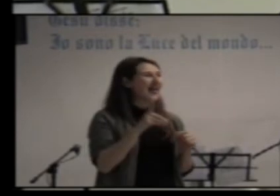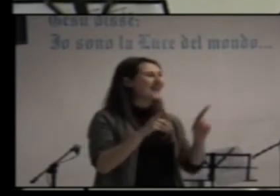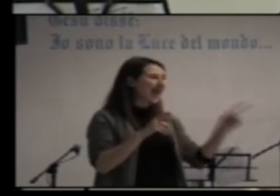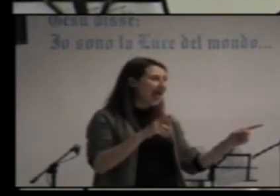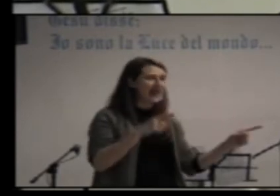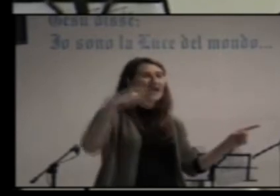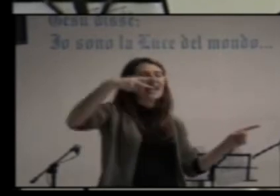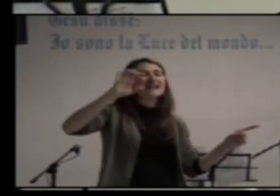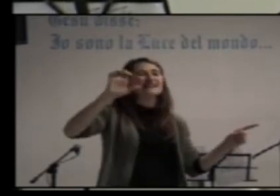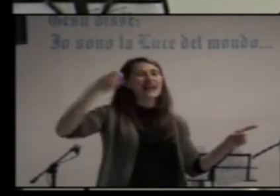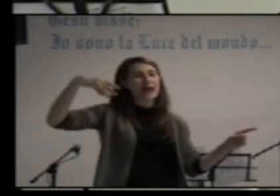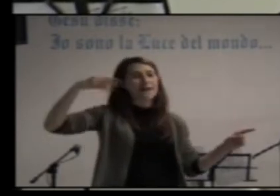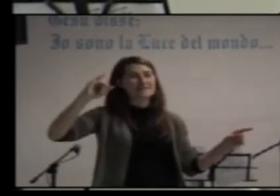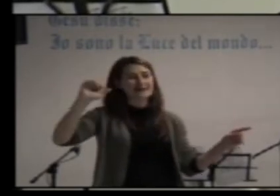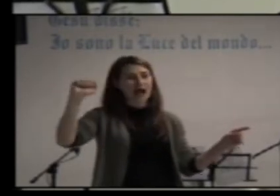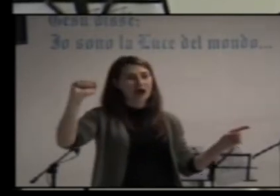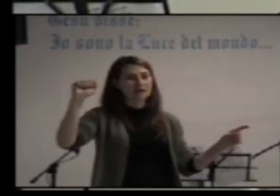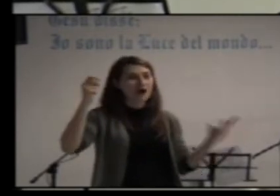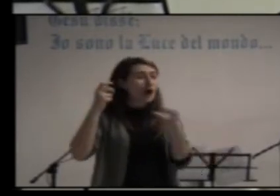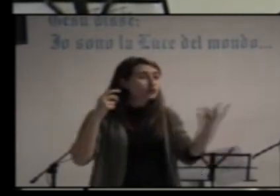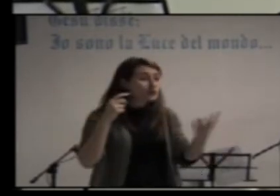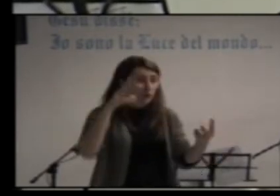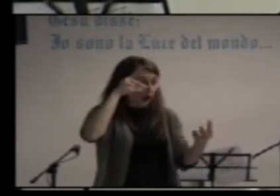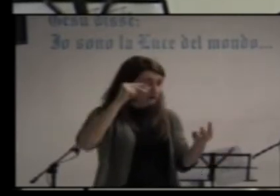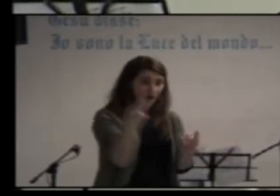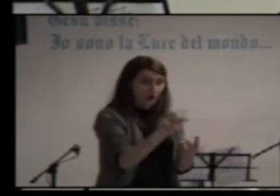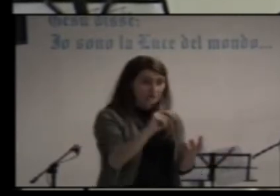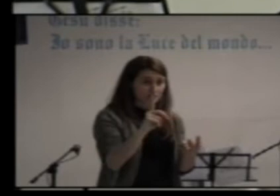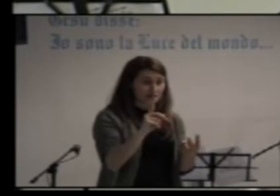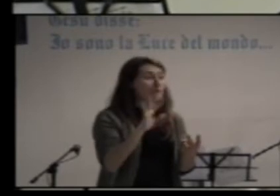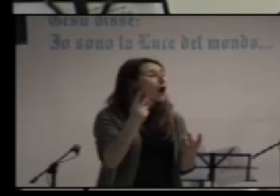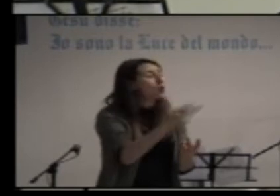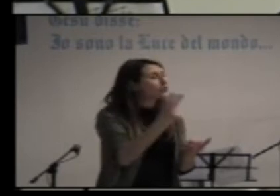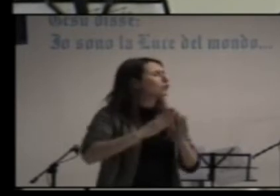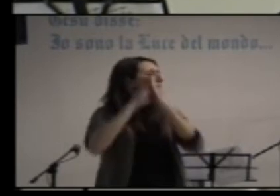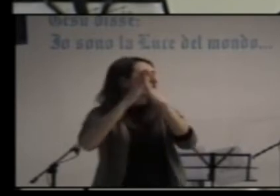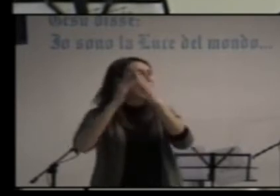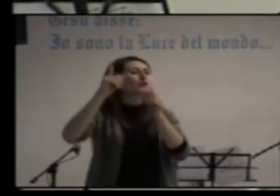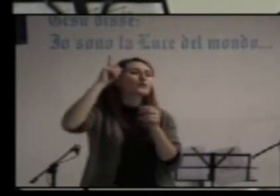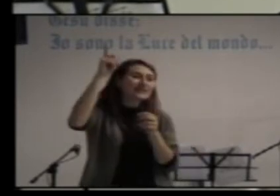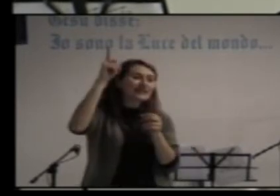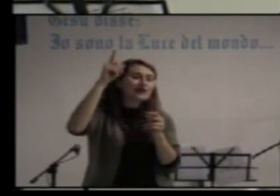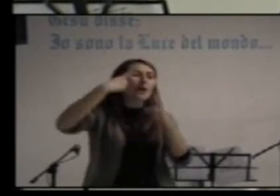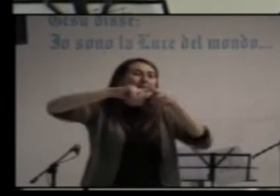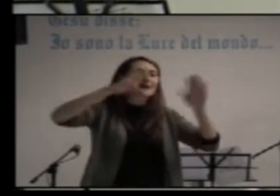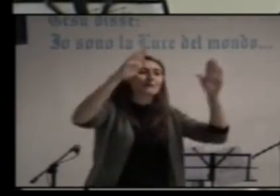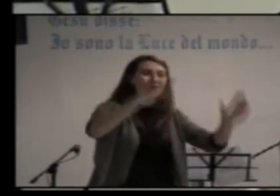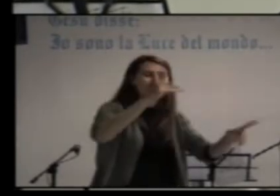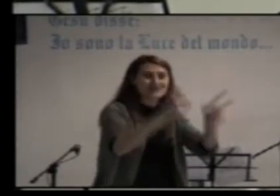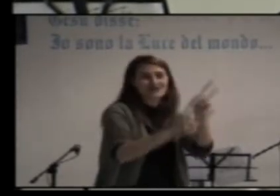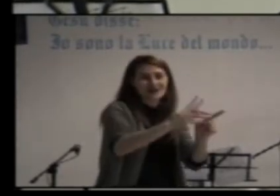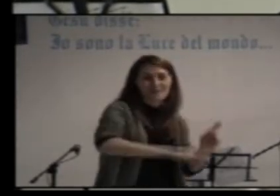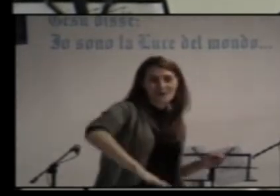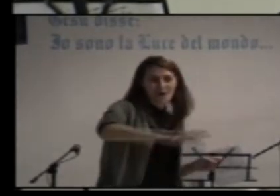Neemia sono due esempi per noi di intercessori nella parola di Dio. E che cosa ci fanno